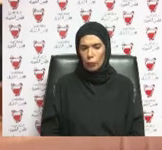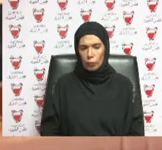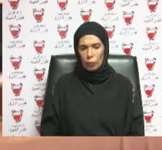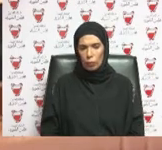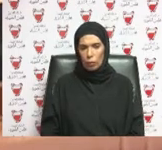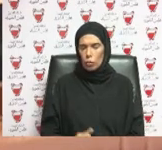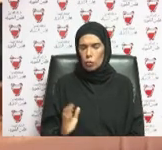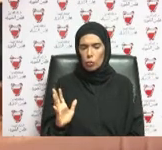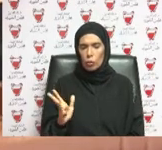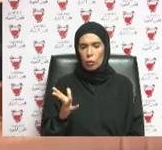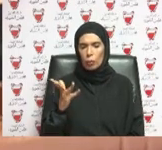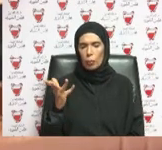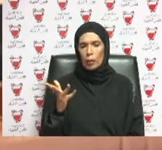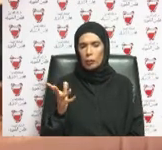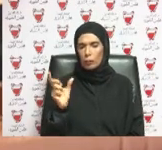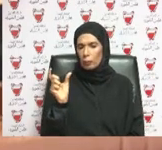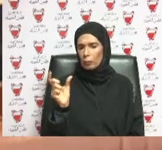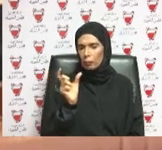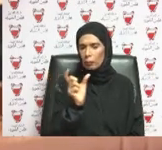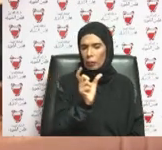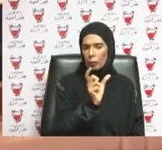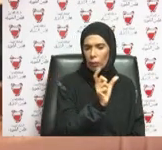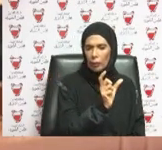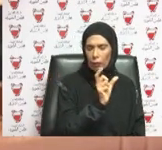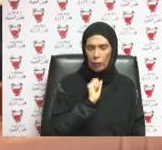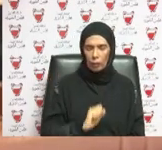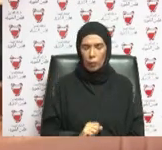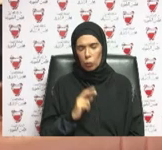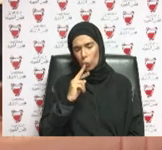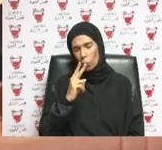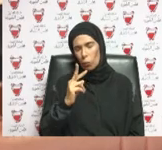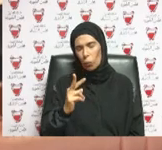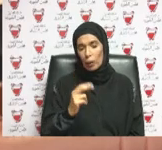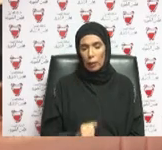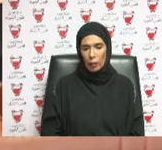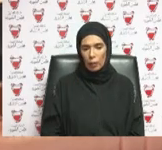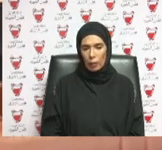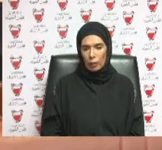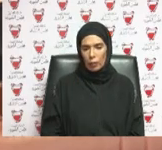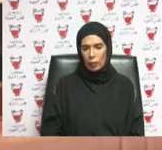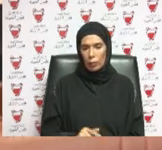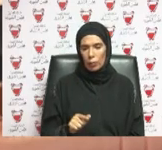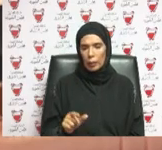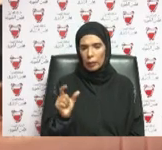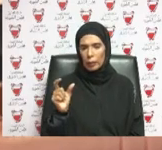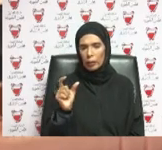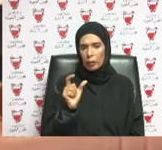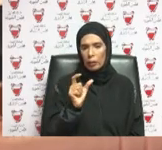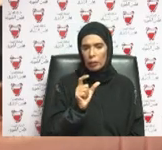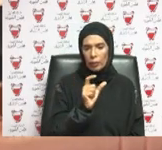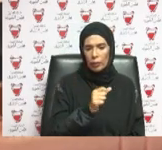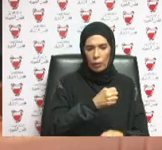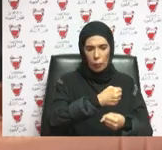كيف لنا في بضع كلمات أن نفعل ذلك؟ كيف نتمكن في بضع كلمات أن